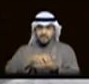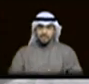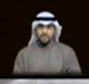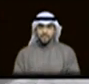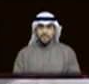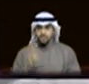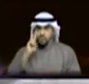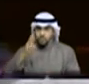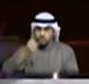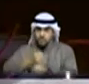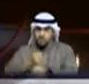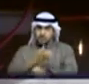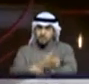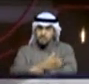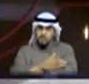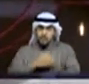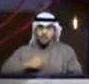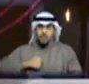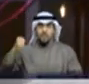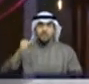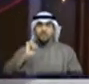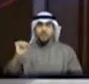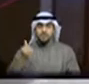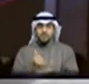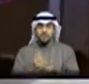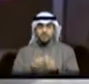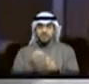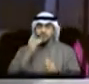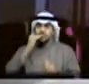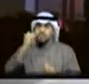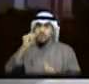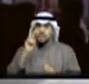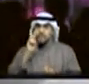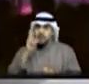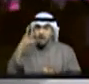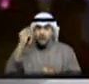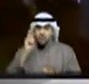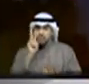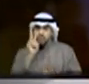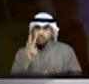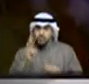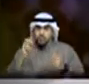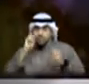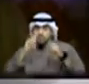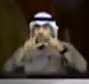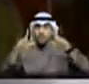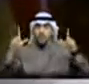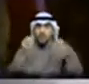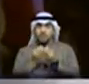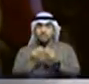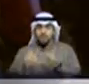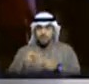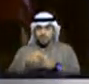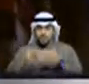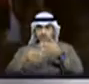هذا الجهد الوطني الشبابي المبادر والبناء من أجل إظهار الوجه المشرق والحضاري لدولة